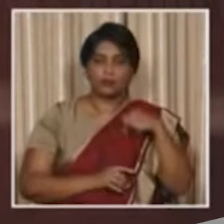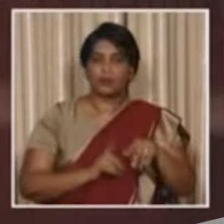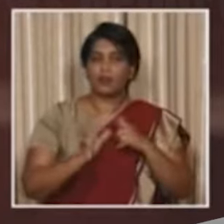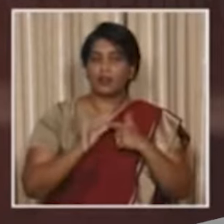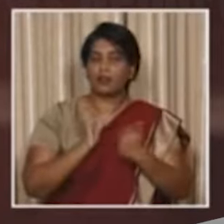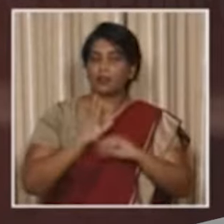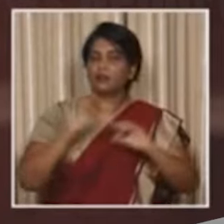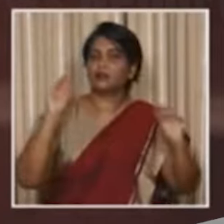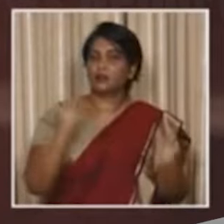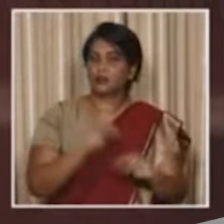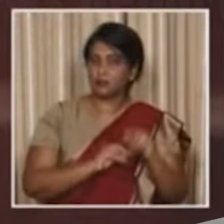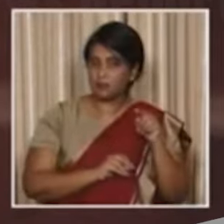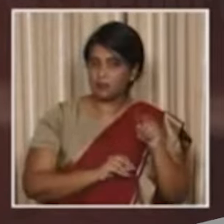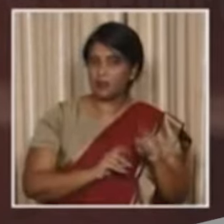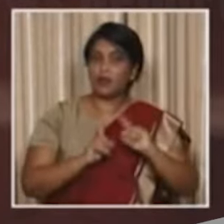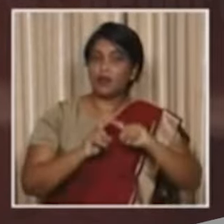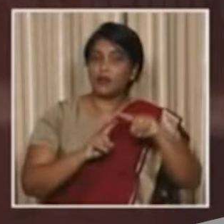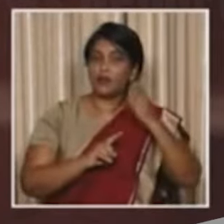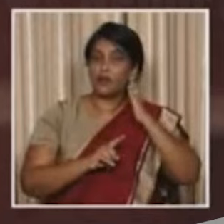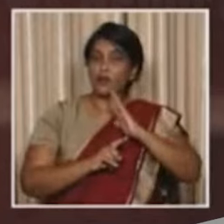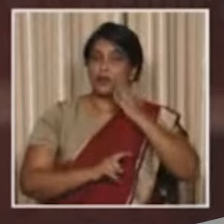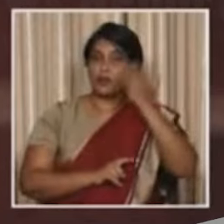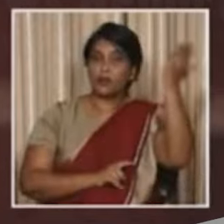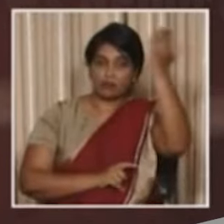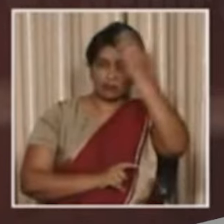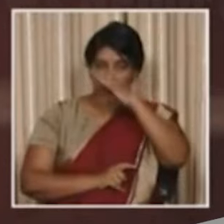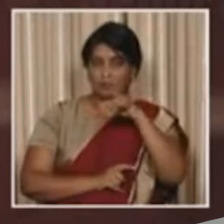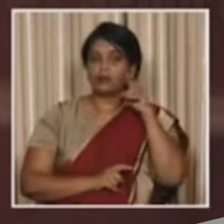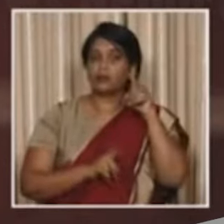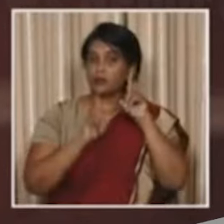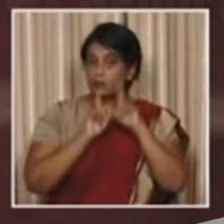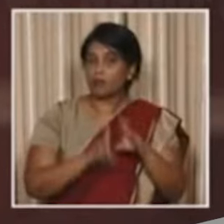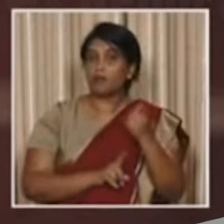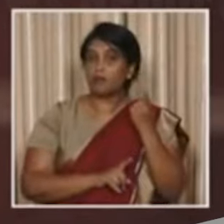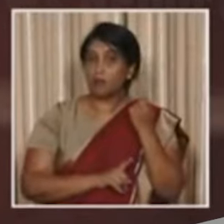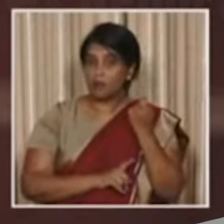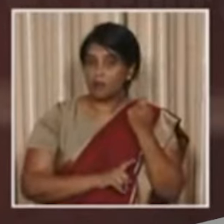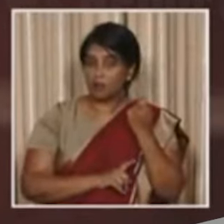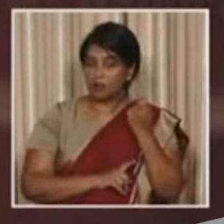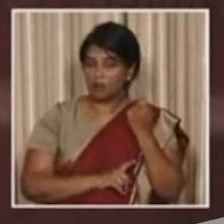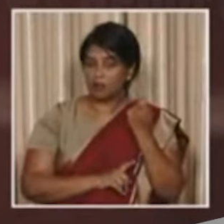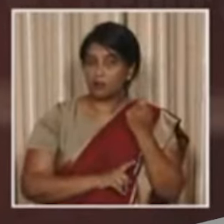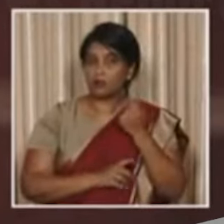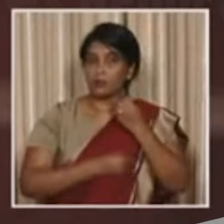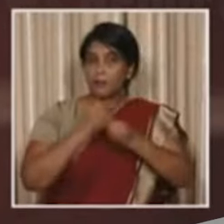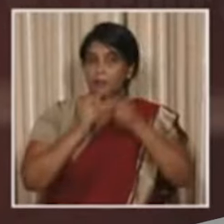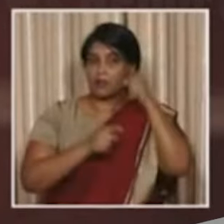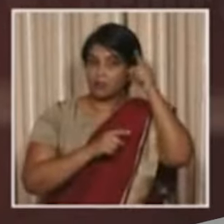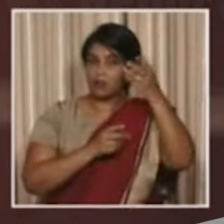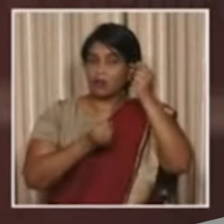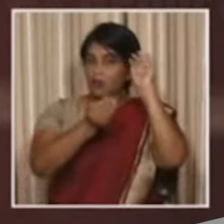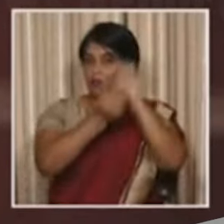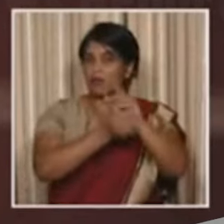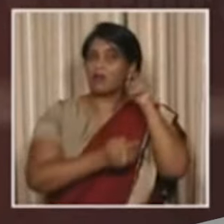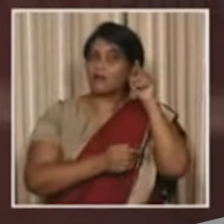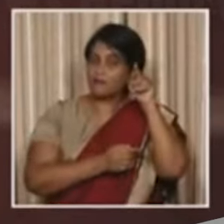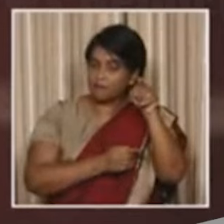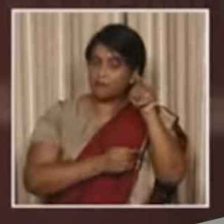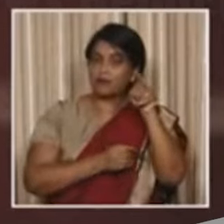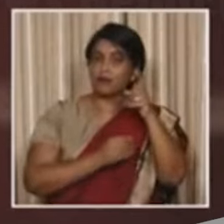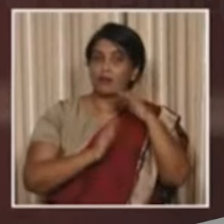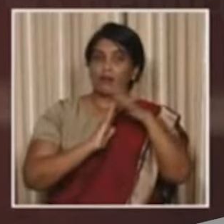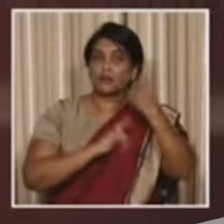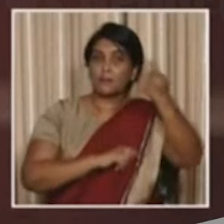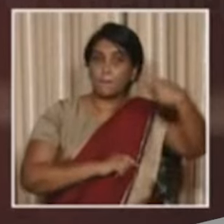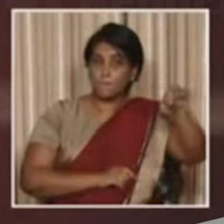ඇතුල් කරලා තියෙනවා වෙනත් විදේශීය රටක ඒ මුදල් ආයෝජනය කරලා හෝ තැන්පත් කරලා හෝ ඒකෙන් දීපල